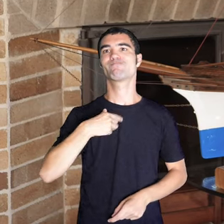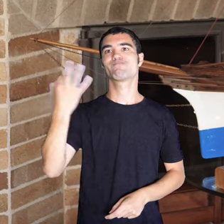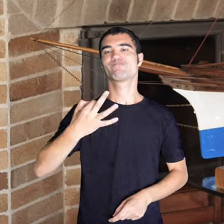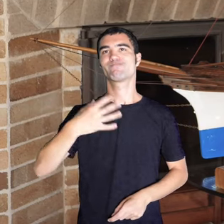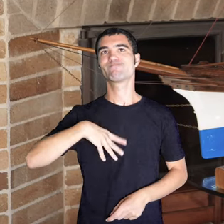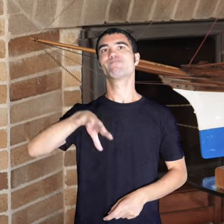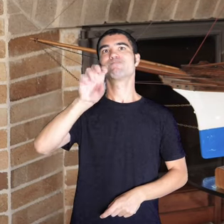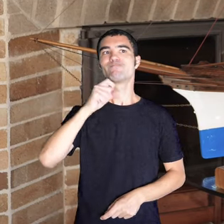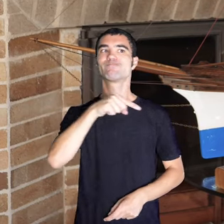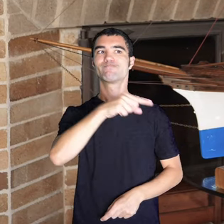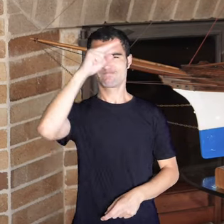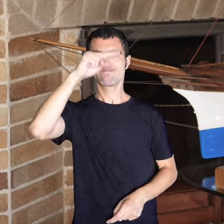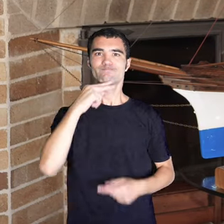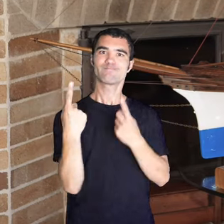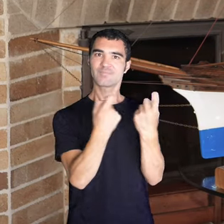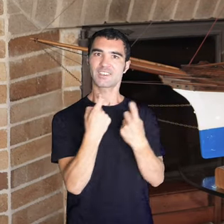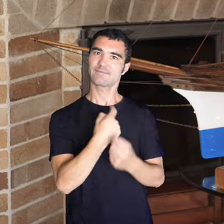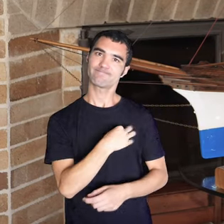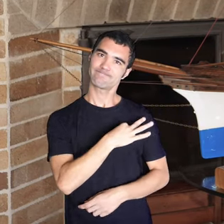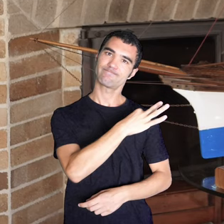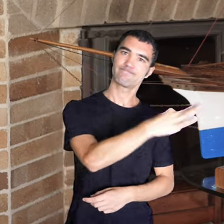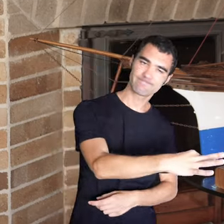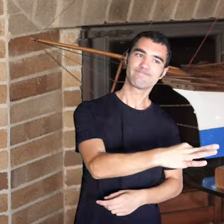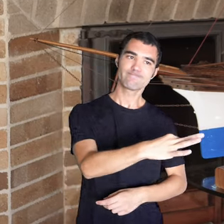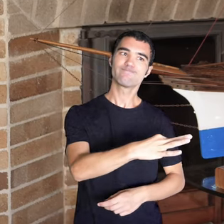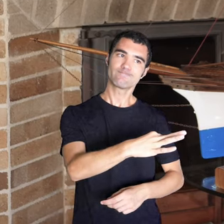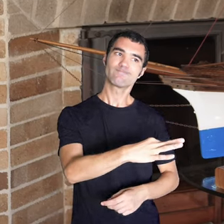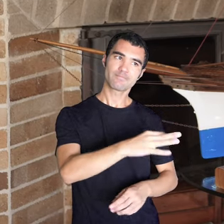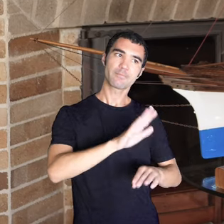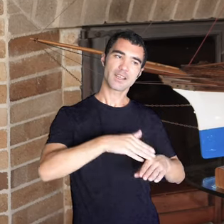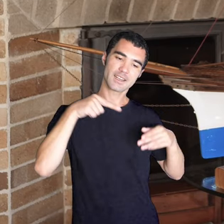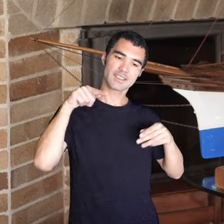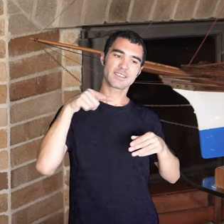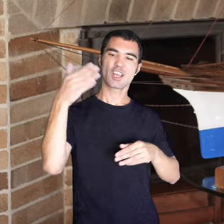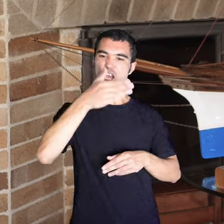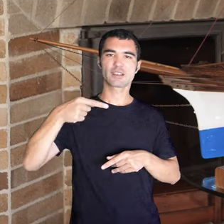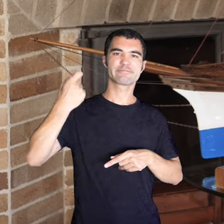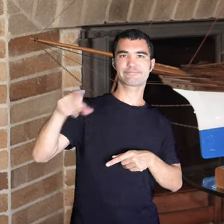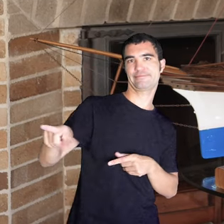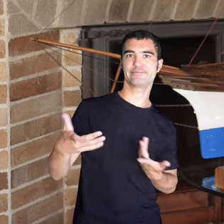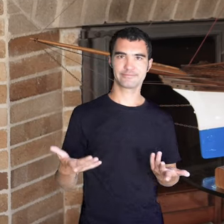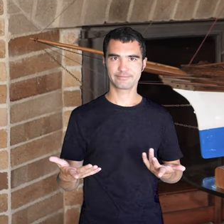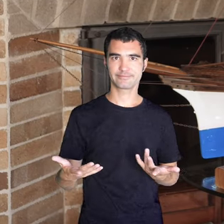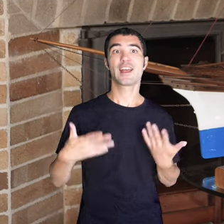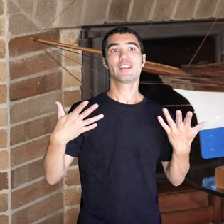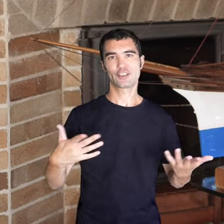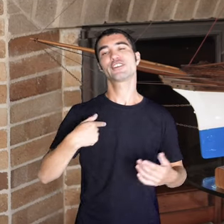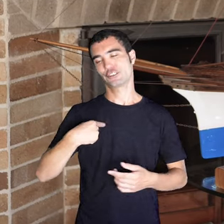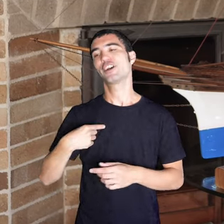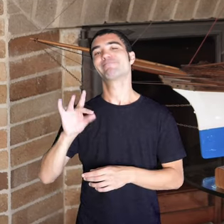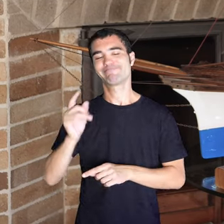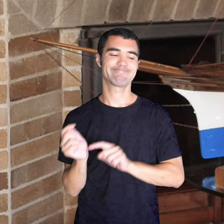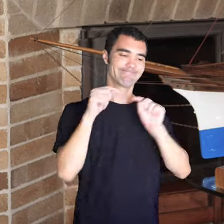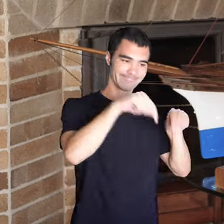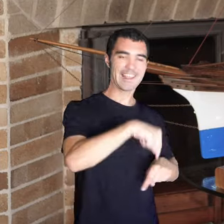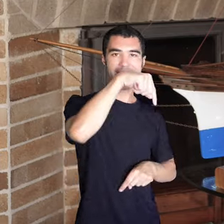que ell me necessitava més que jo per anar a aquesta escola. I ja vaig venir aquí, ja